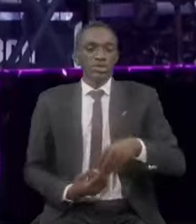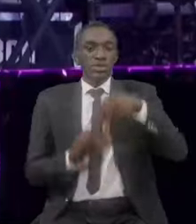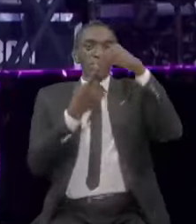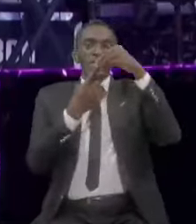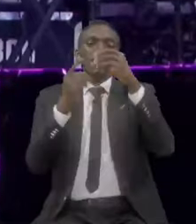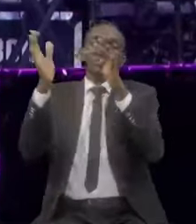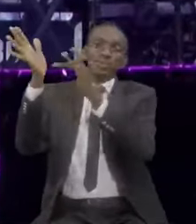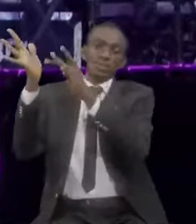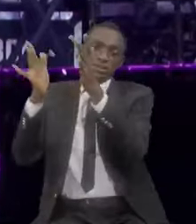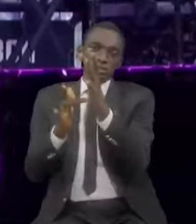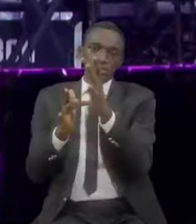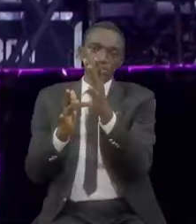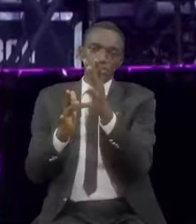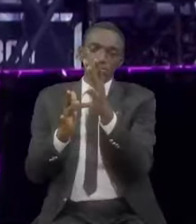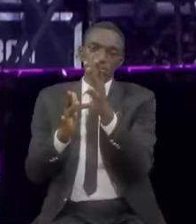L'unique Jésus,